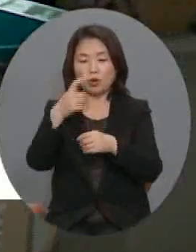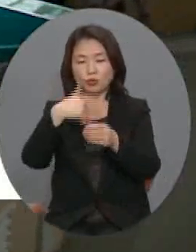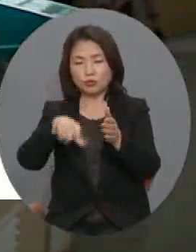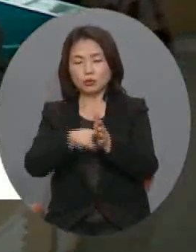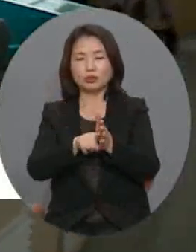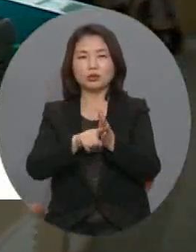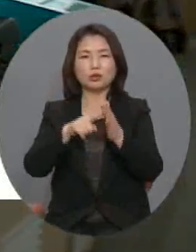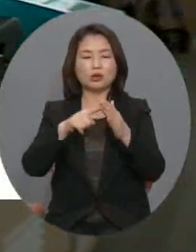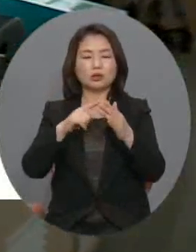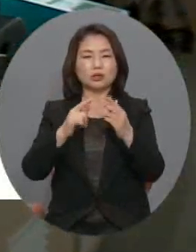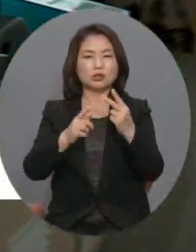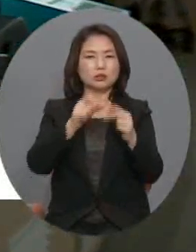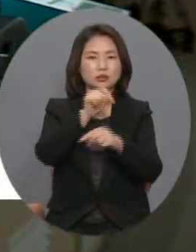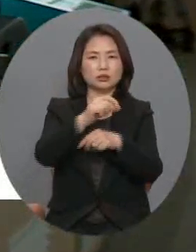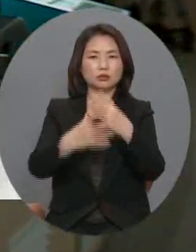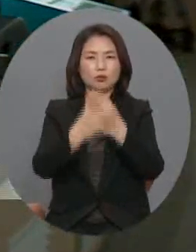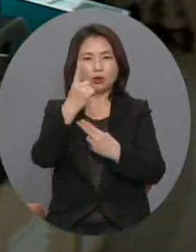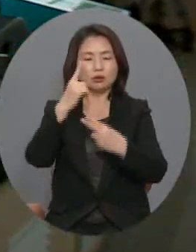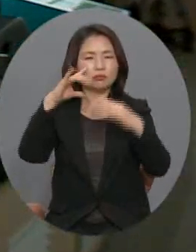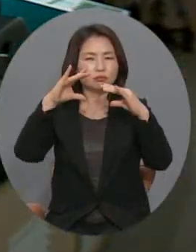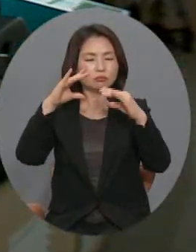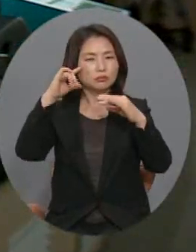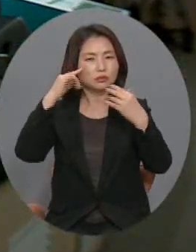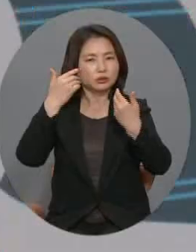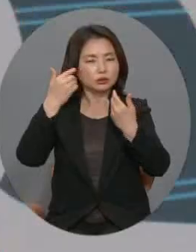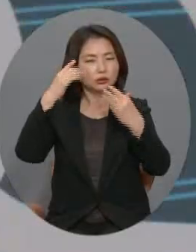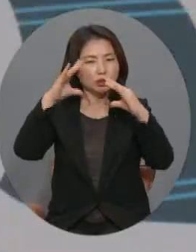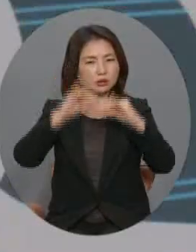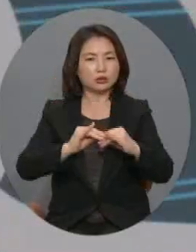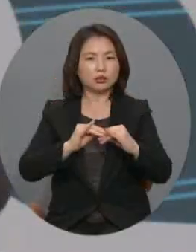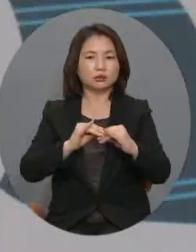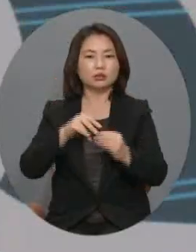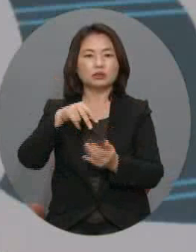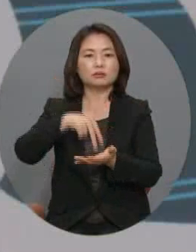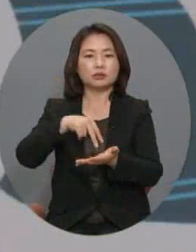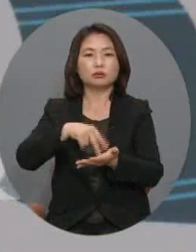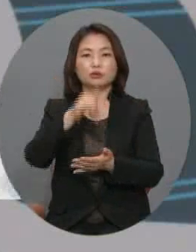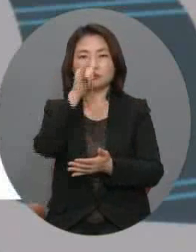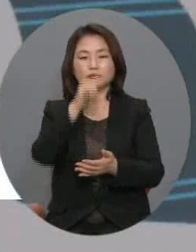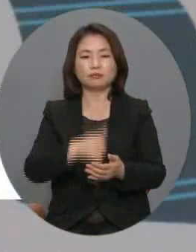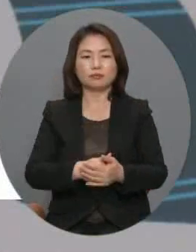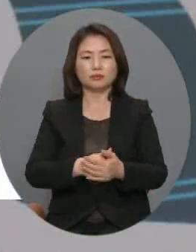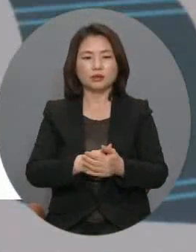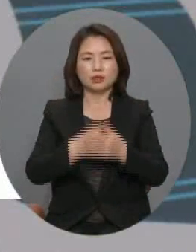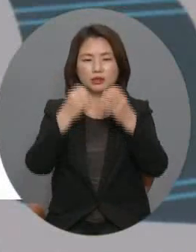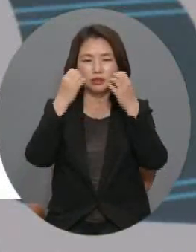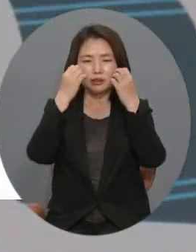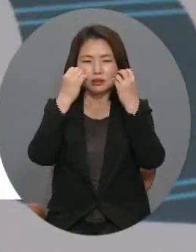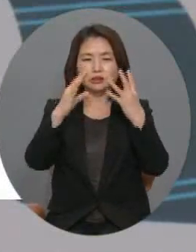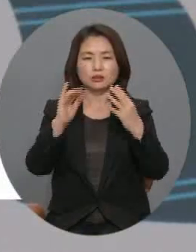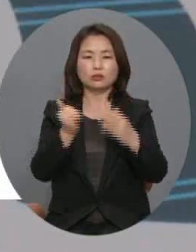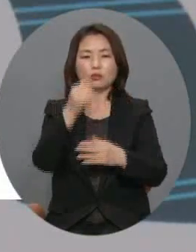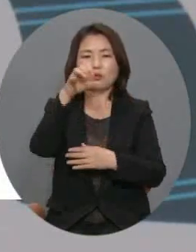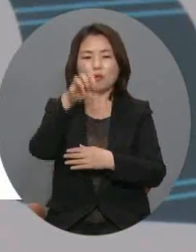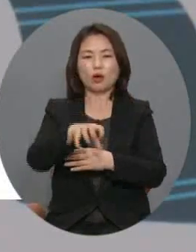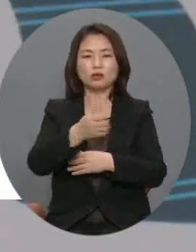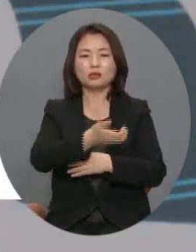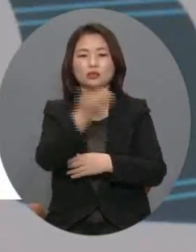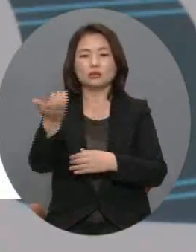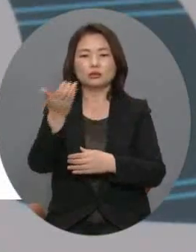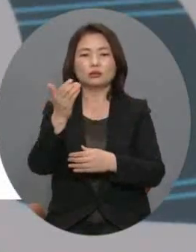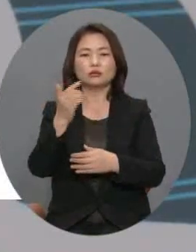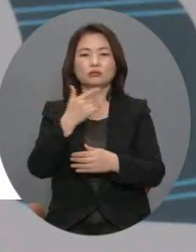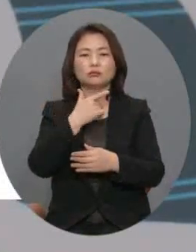행정통합을 찬성하는 의견도 없지는 않았습니다. 정말 우리 신공항이 성공적으로 이전이